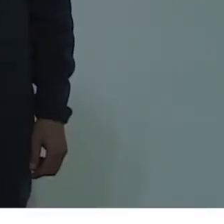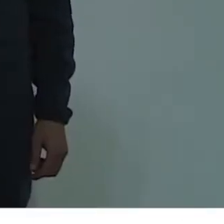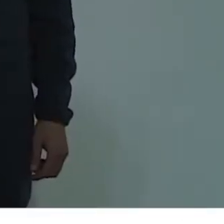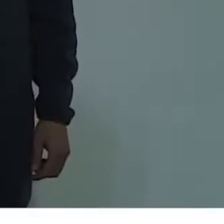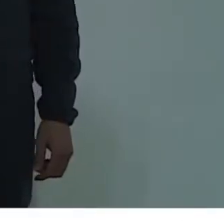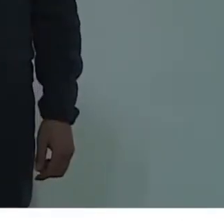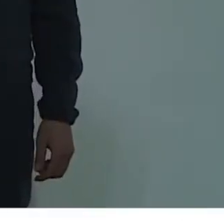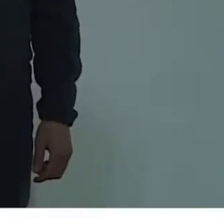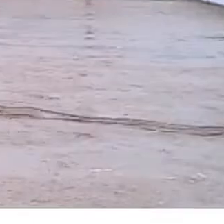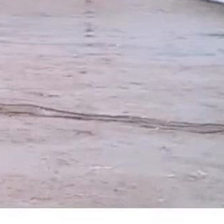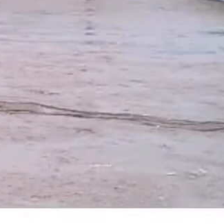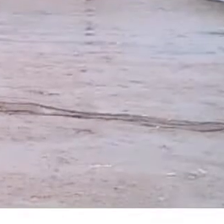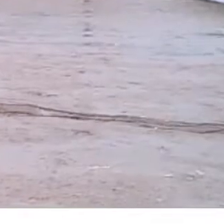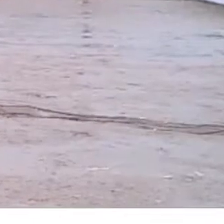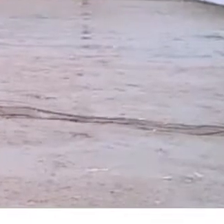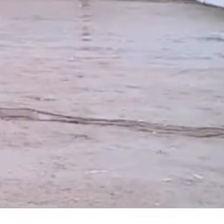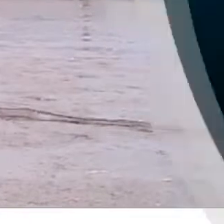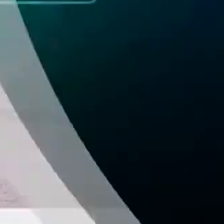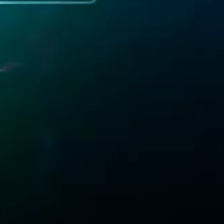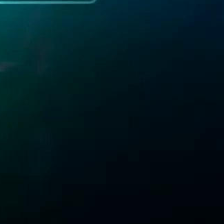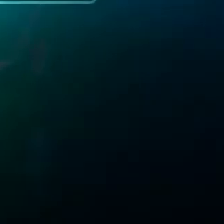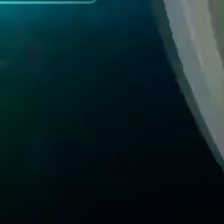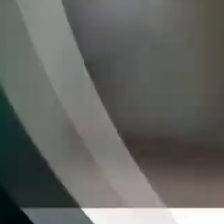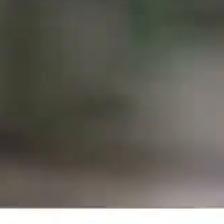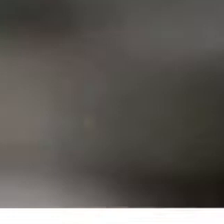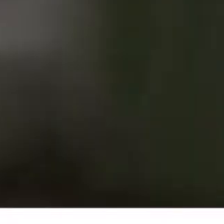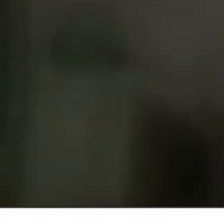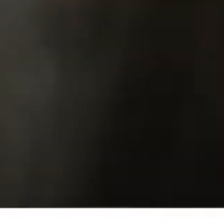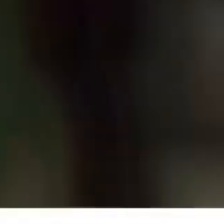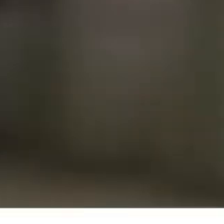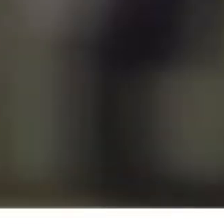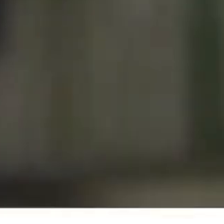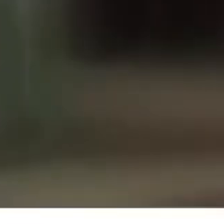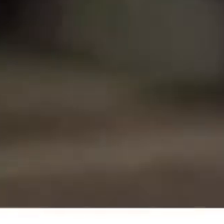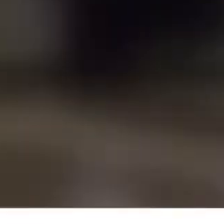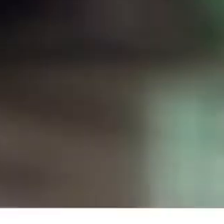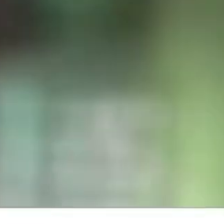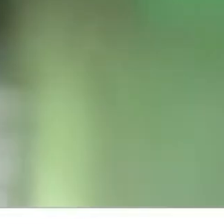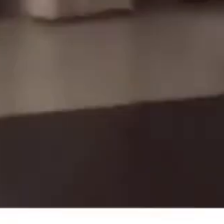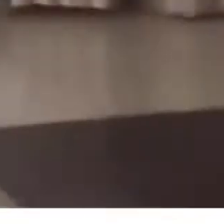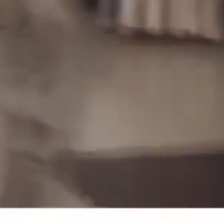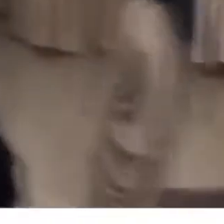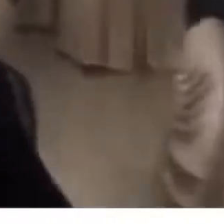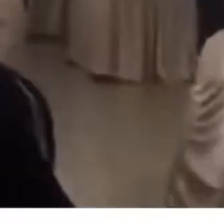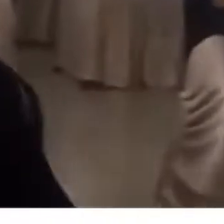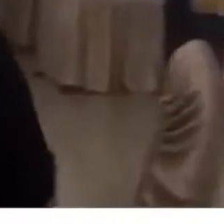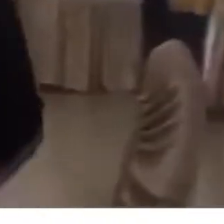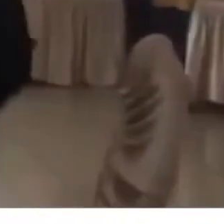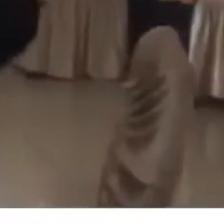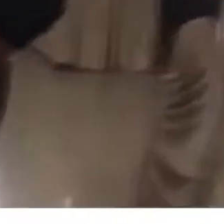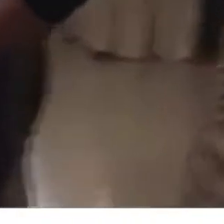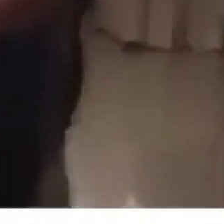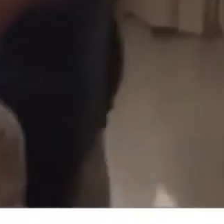атқару жүйесіндегі тың жаңалықтармен мен Ауғанбек Манарбекұлы танысып қайттым. Отбасылық мерекелер өткізген үшін 130 адамға айыппұл